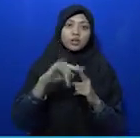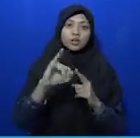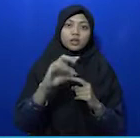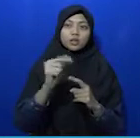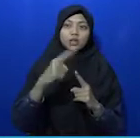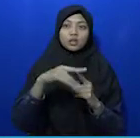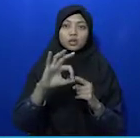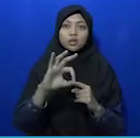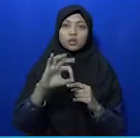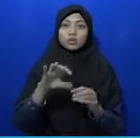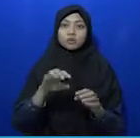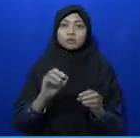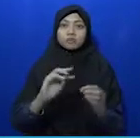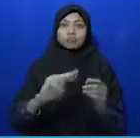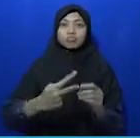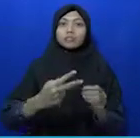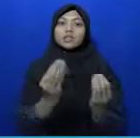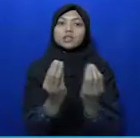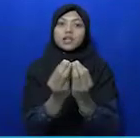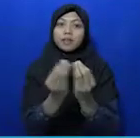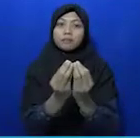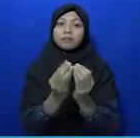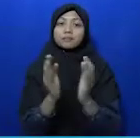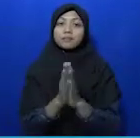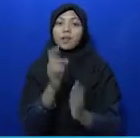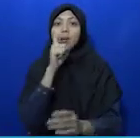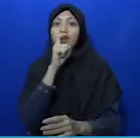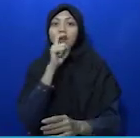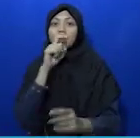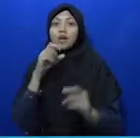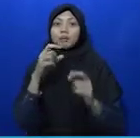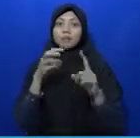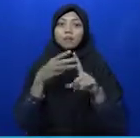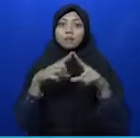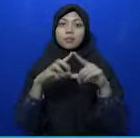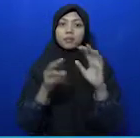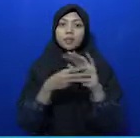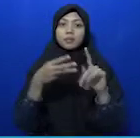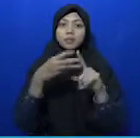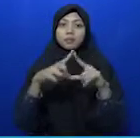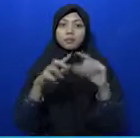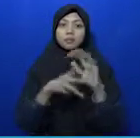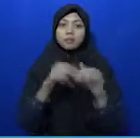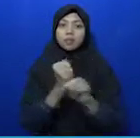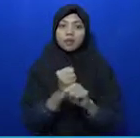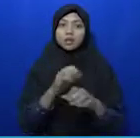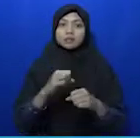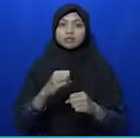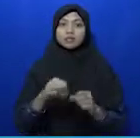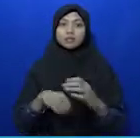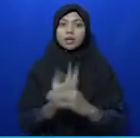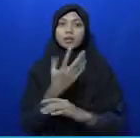sejauh ini sudah seperti apa sih, Pak? Terima kasih. Dan kepada Mas Redi, kami persilakan Mas Redi.